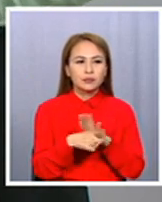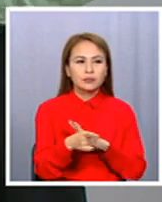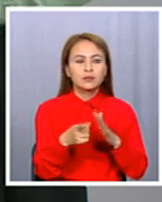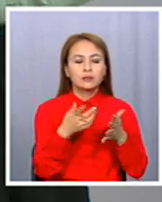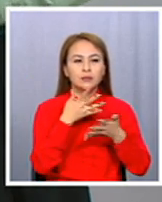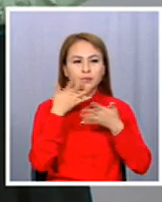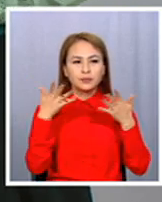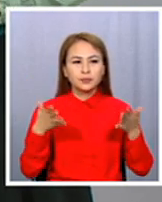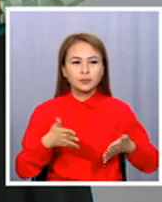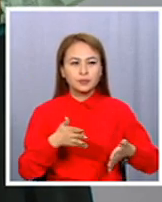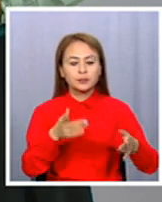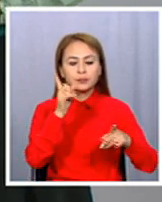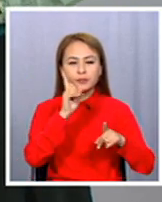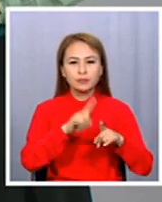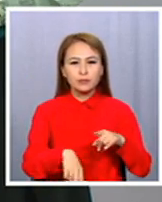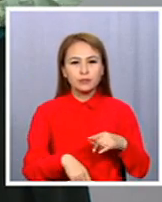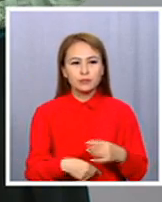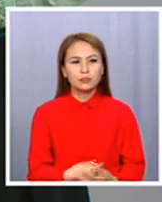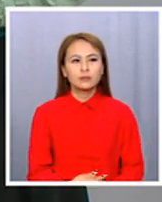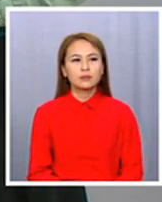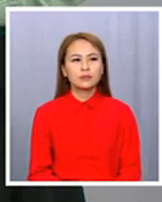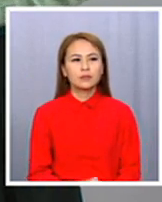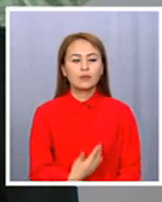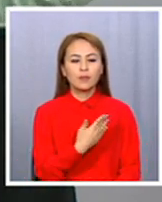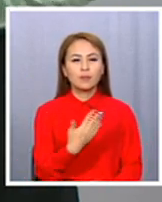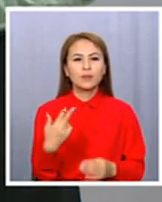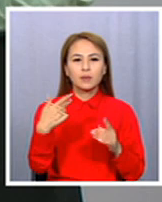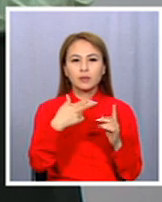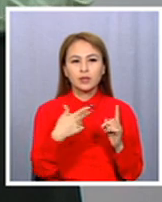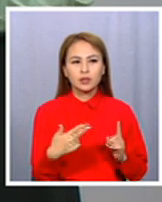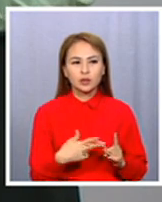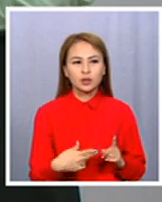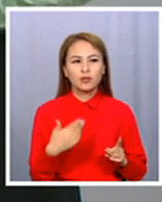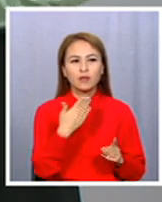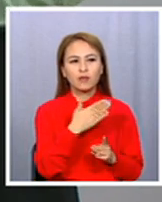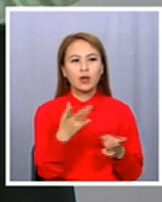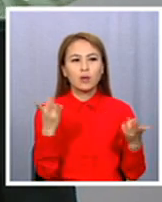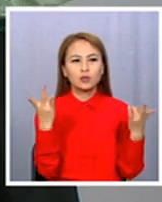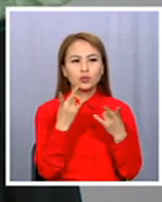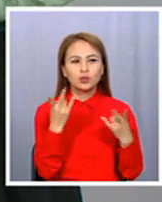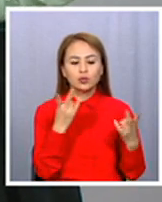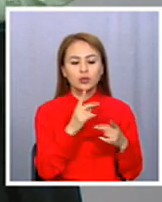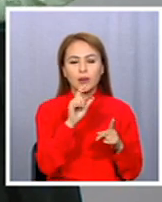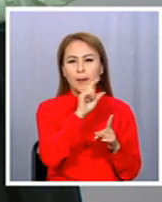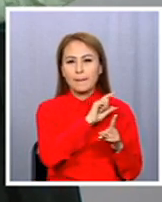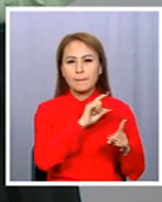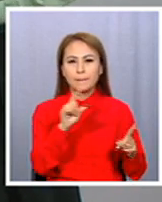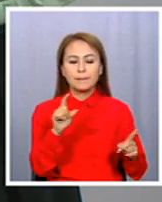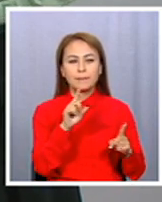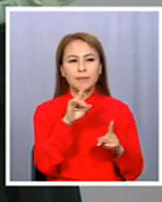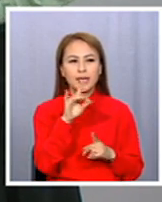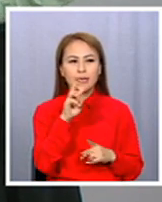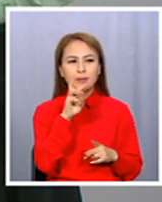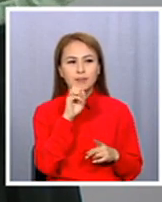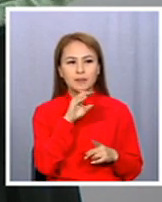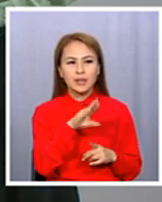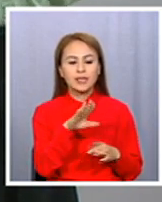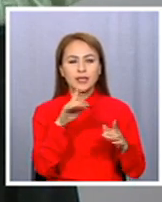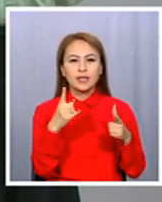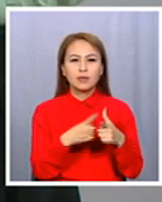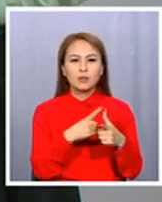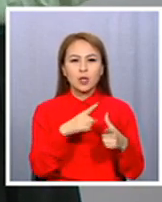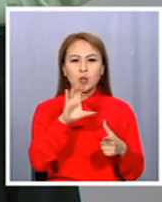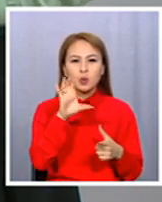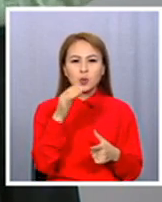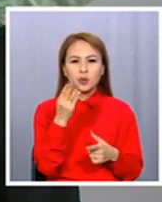широкая и быстрая река. А в этом предложении вам нужно будет подчеркнуть слово «предмет», то есть имя существительное,